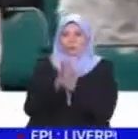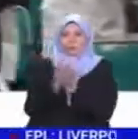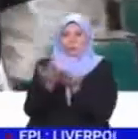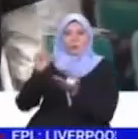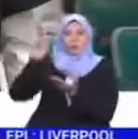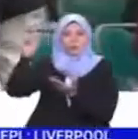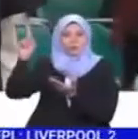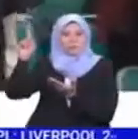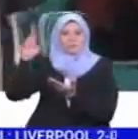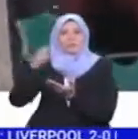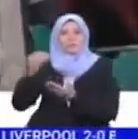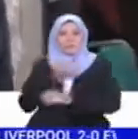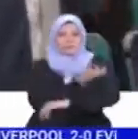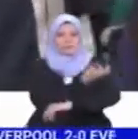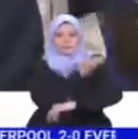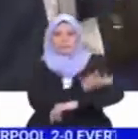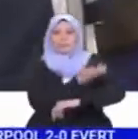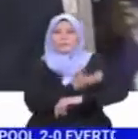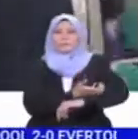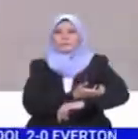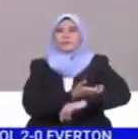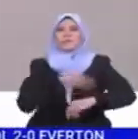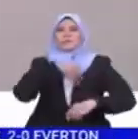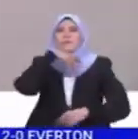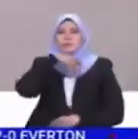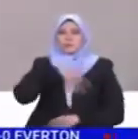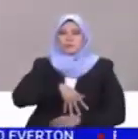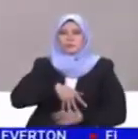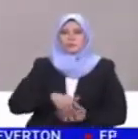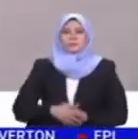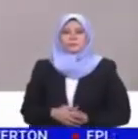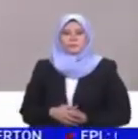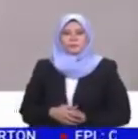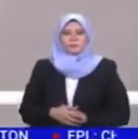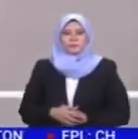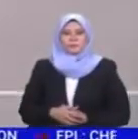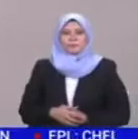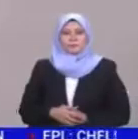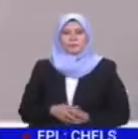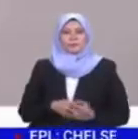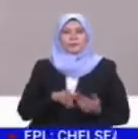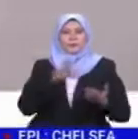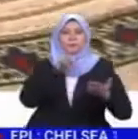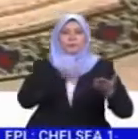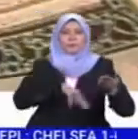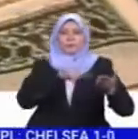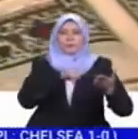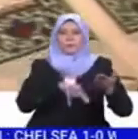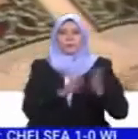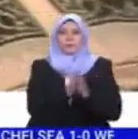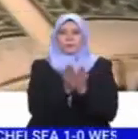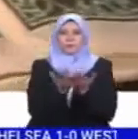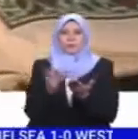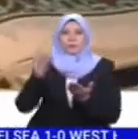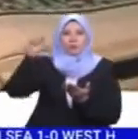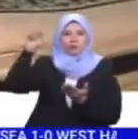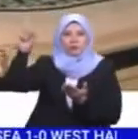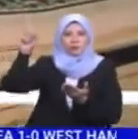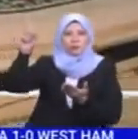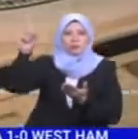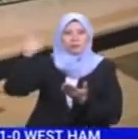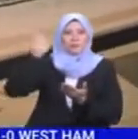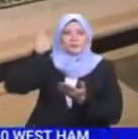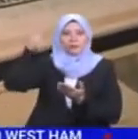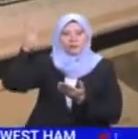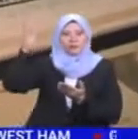Qiraat turun-temurun dari zaman Rasulullah. Bacalah Al-Quran kerana Al-Quran itu akan datang